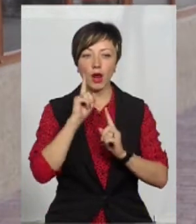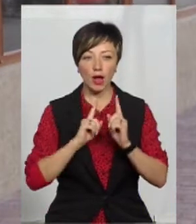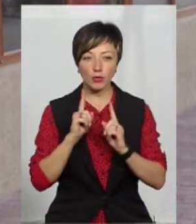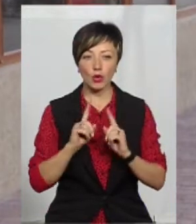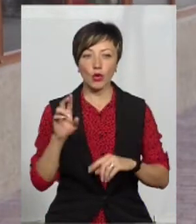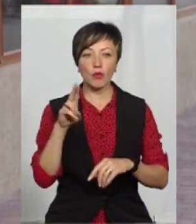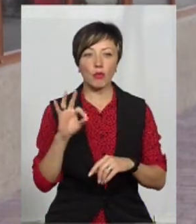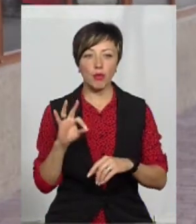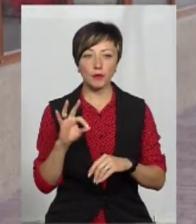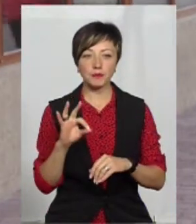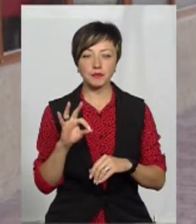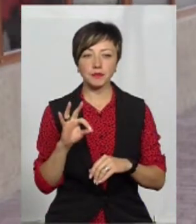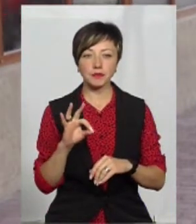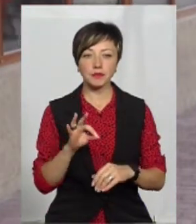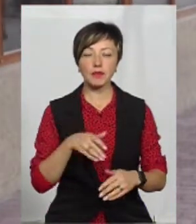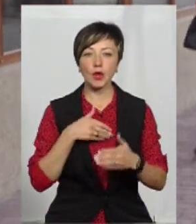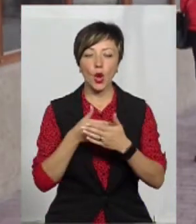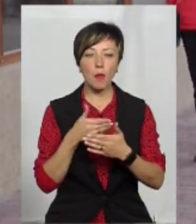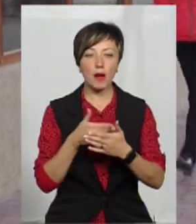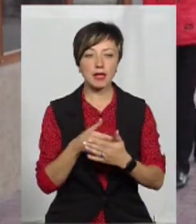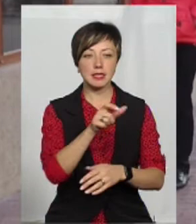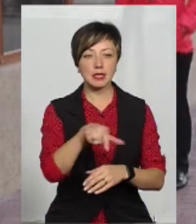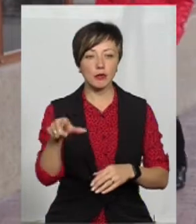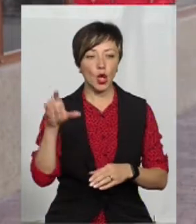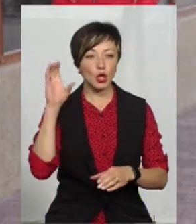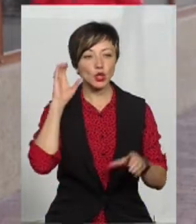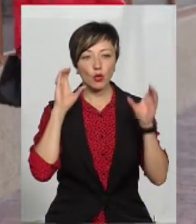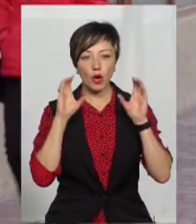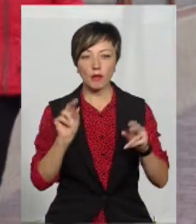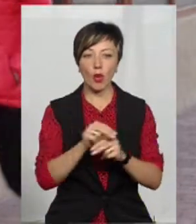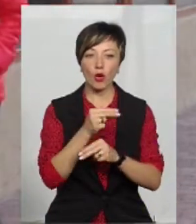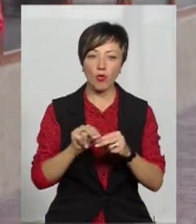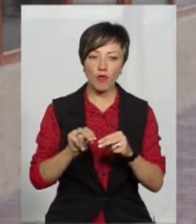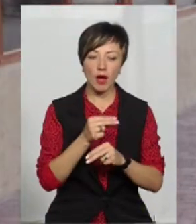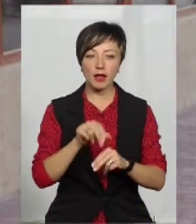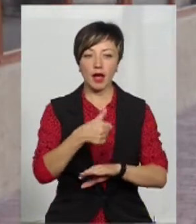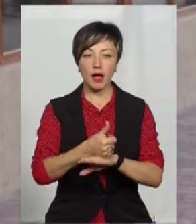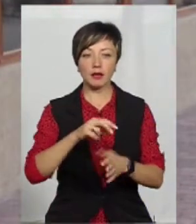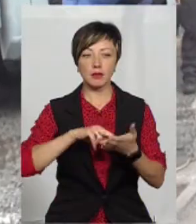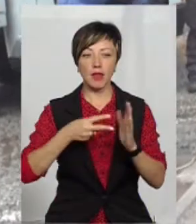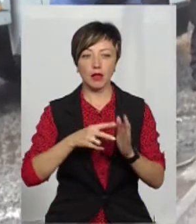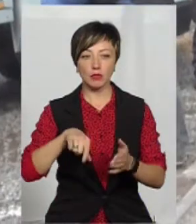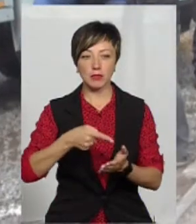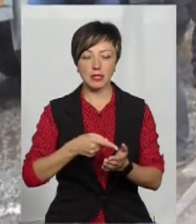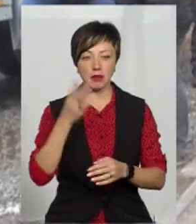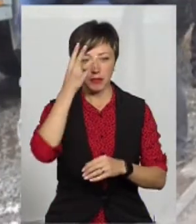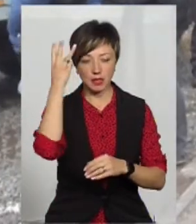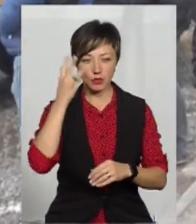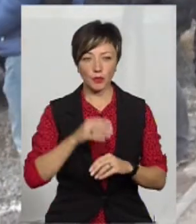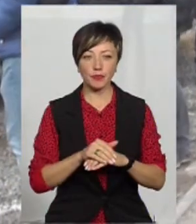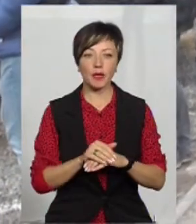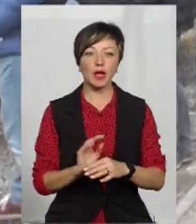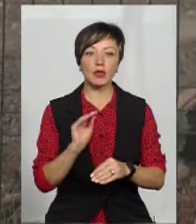по громадським слуханням щодо коригування генплану міста Хмельницького. Микола Козачок